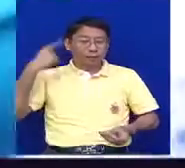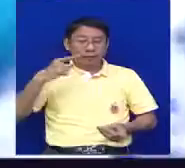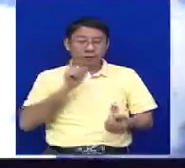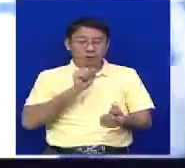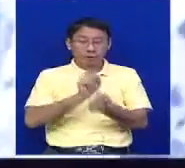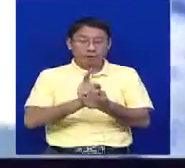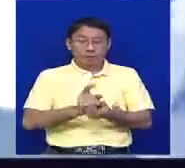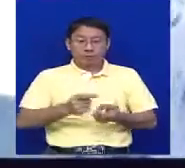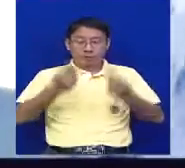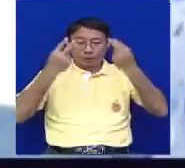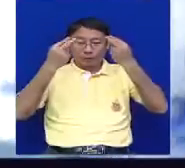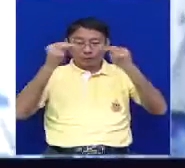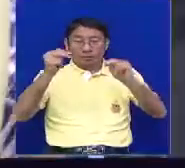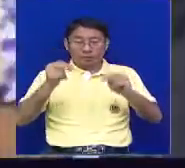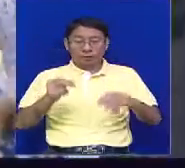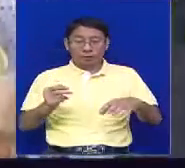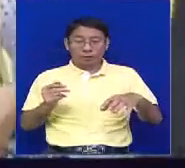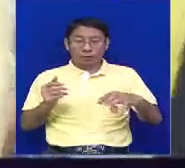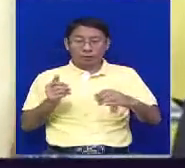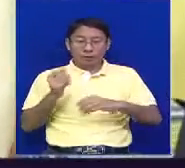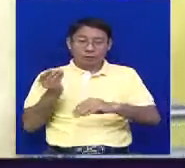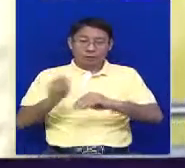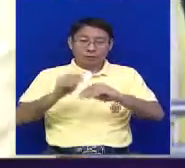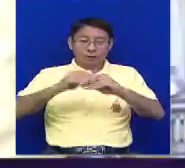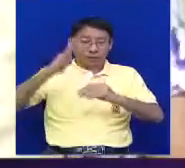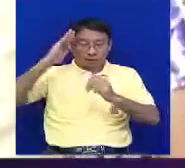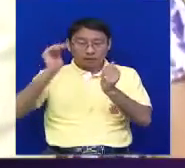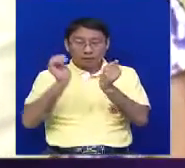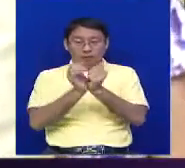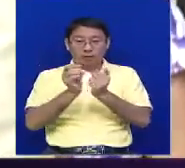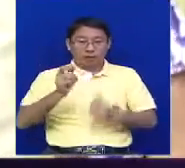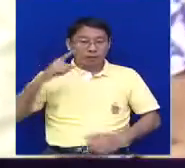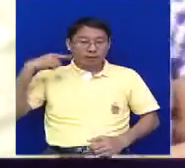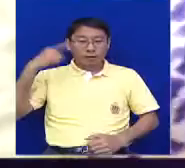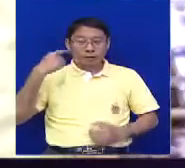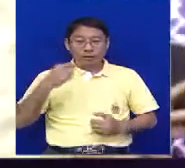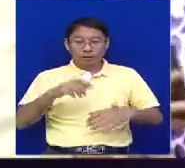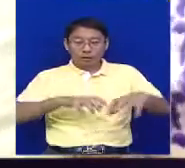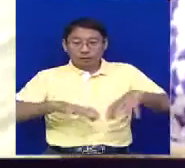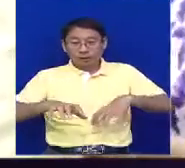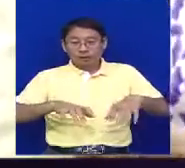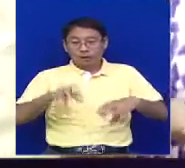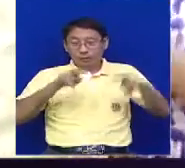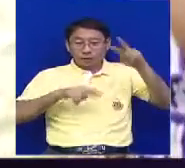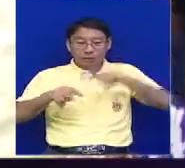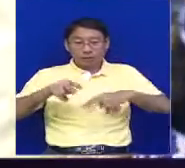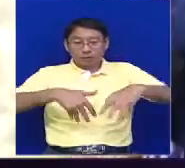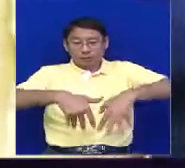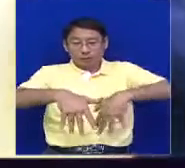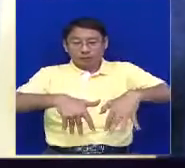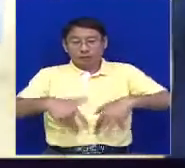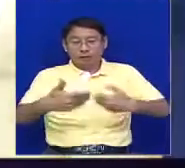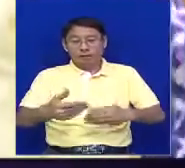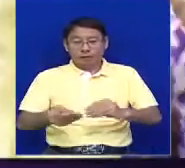ามาในทำเนียบรัฐบาลแล้วก็มีการเพิ่มเจ้าหน้าที่ตำรวจซึ่งเป็นผู้หญิงค่ะชุดควบคุมฝูงชนเข้ามาดูแลรักษาความปลอดภัยเ